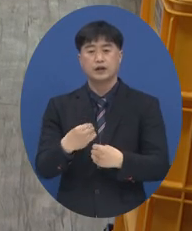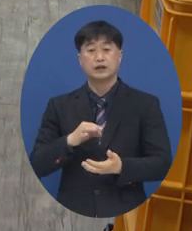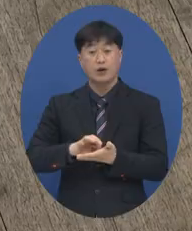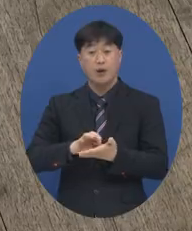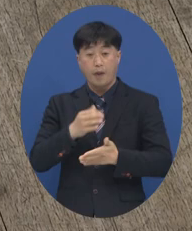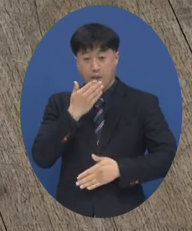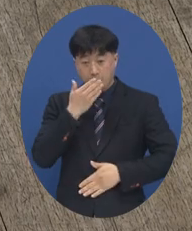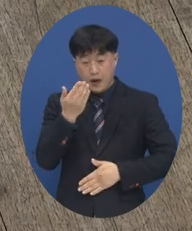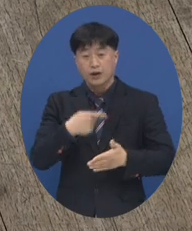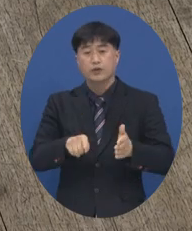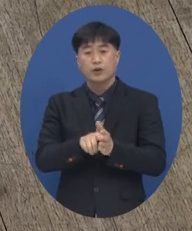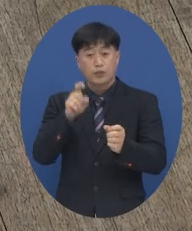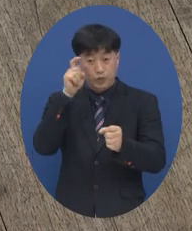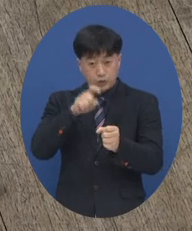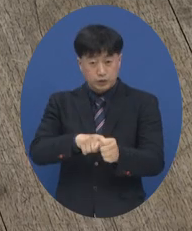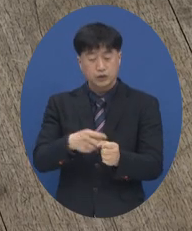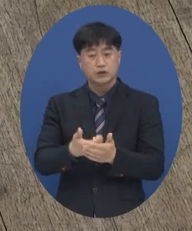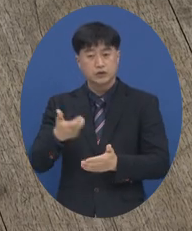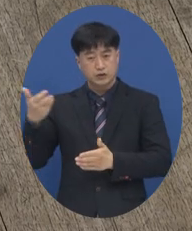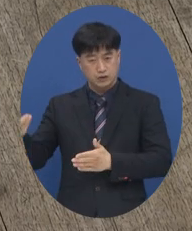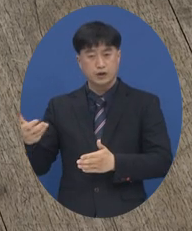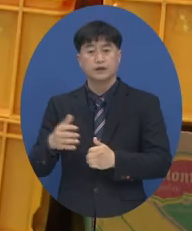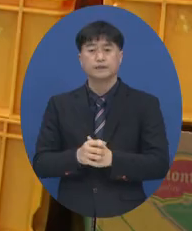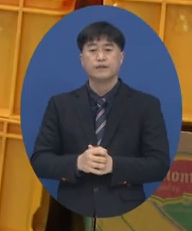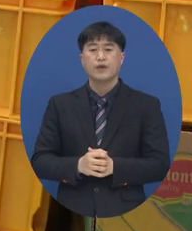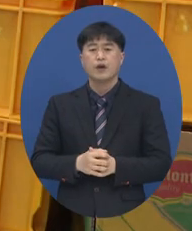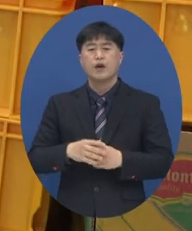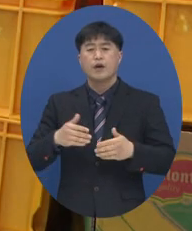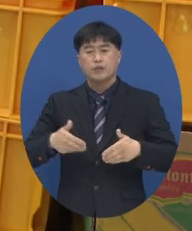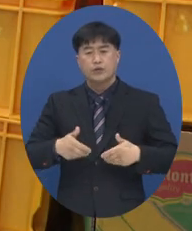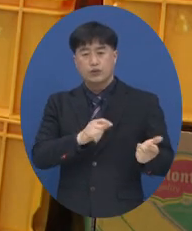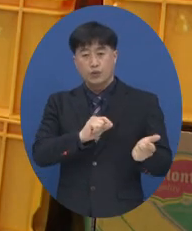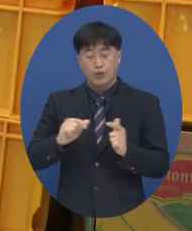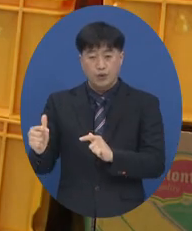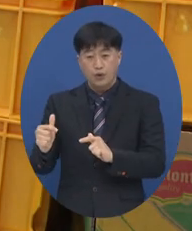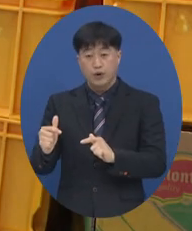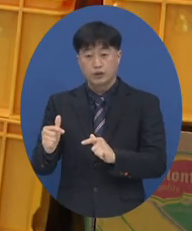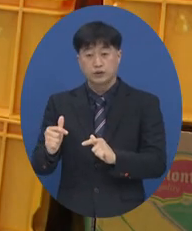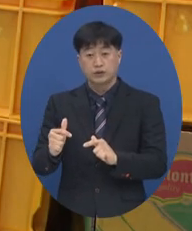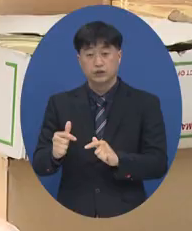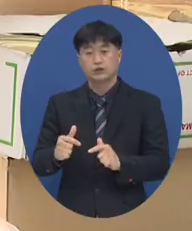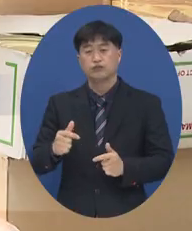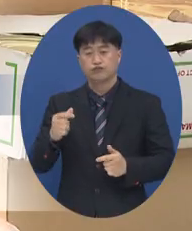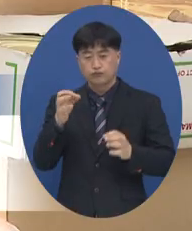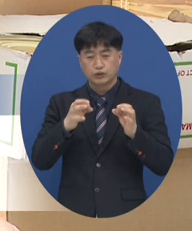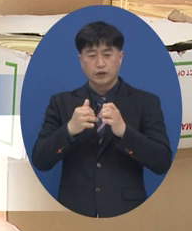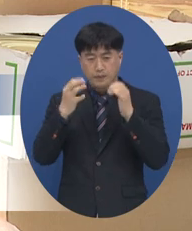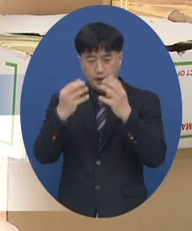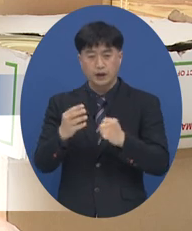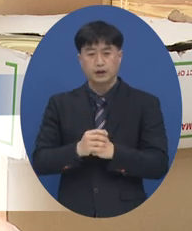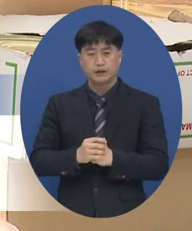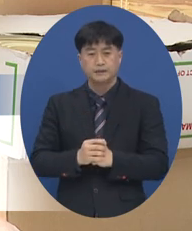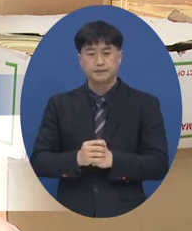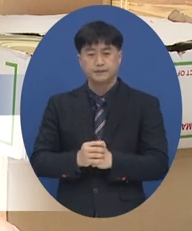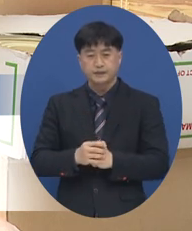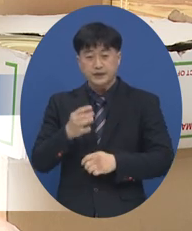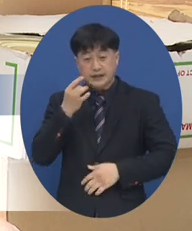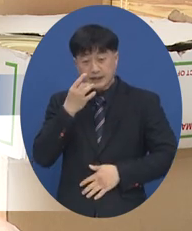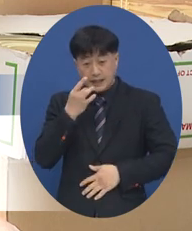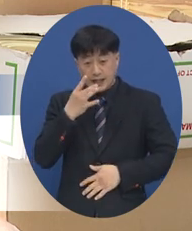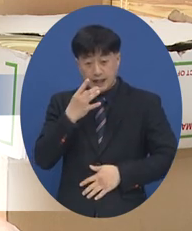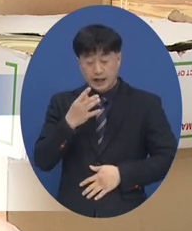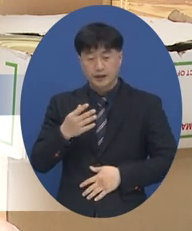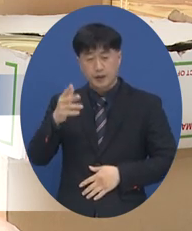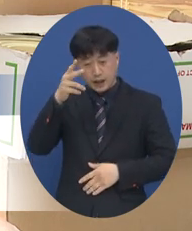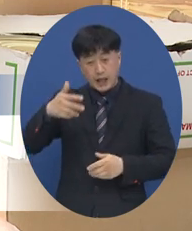옮겼는데 생필품 이것저것을 필요로 하는 손길은 이곳에서도 여전합니다. 아무래도 좀